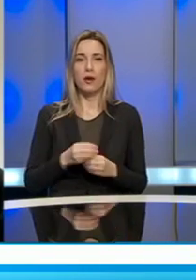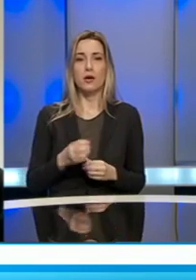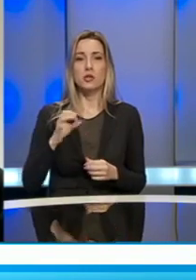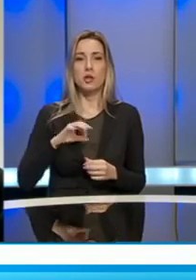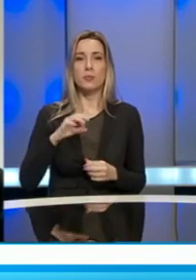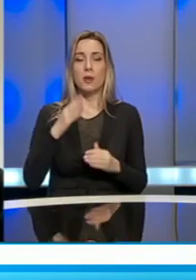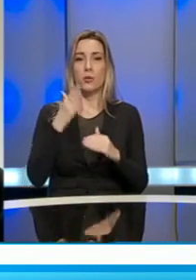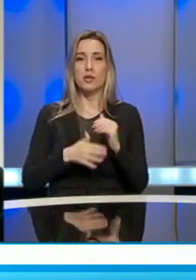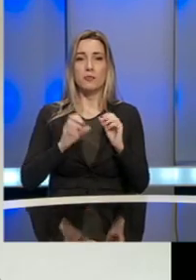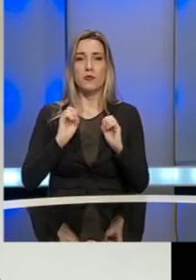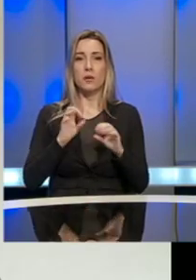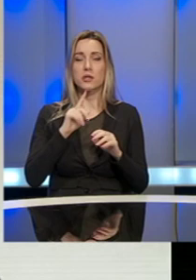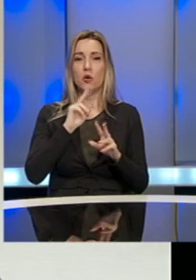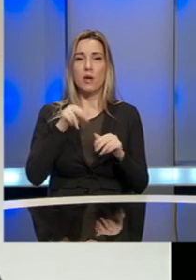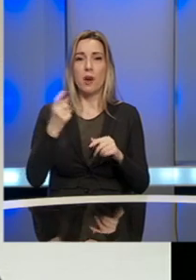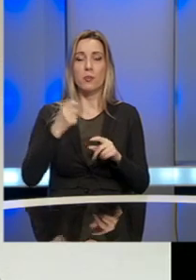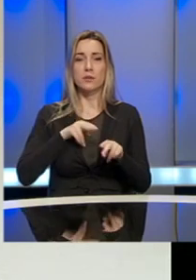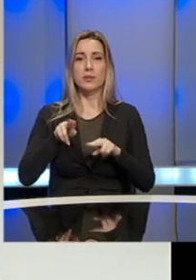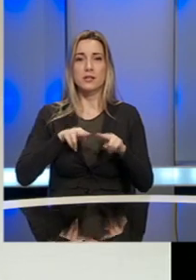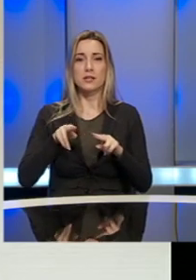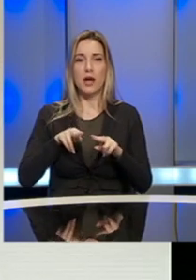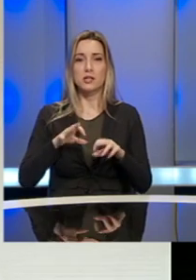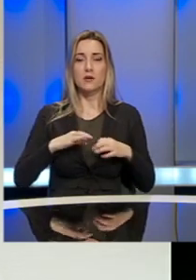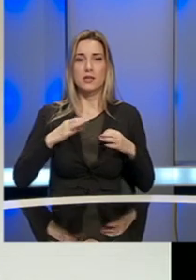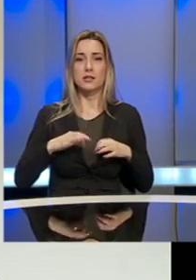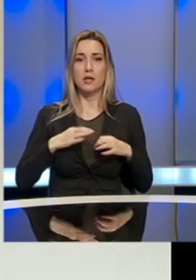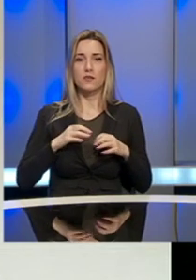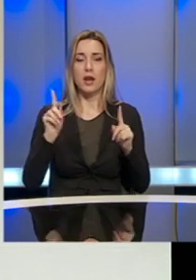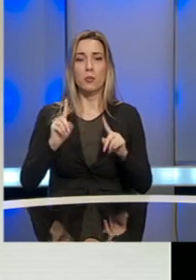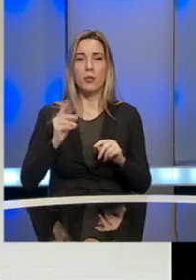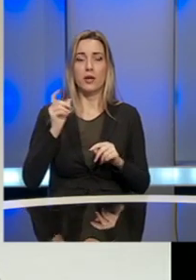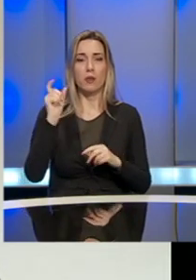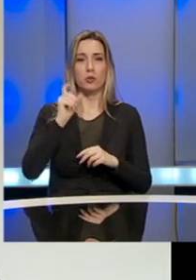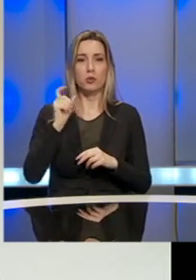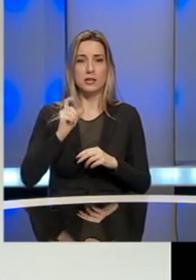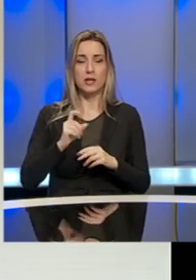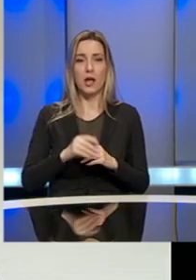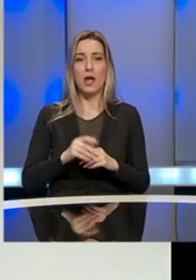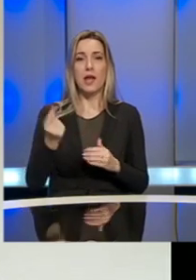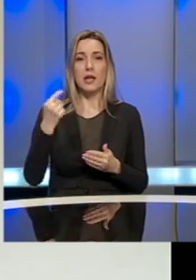prema posljednjim informacijama koje imamo iz Ministarstva zdravstva Republike Turske,